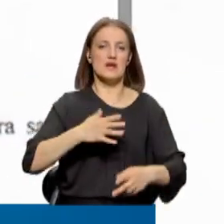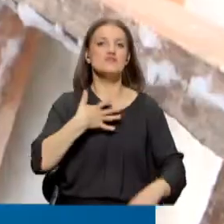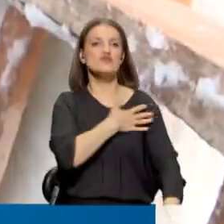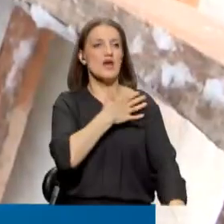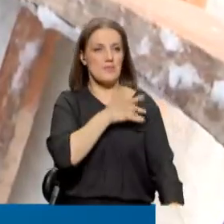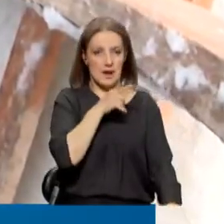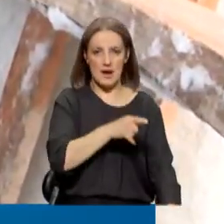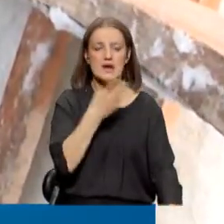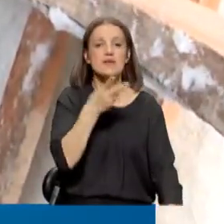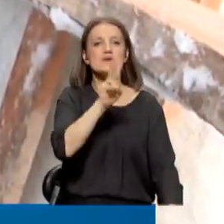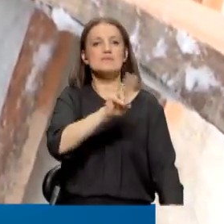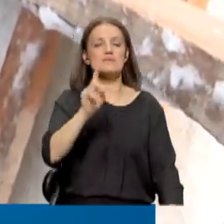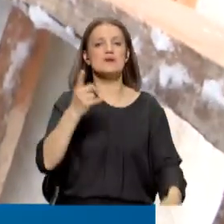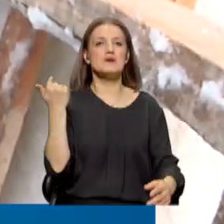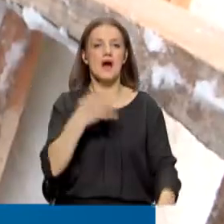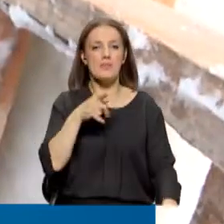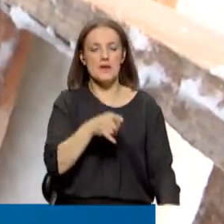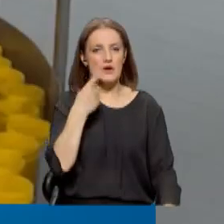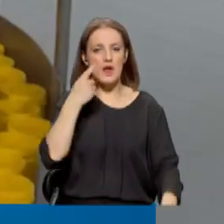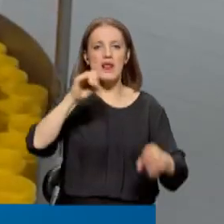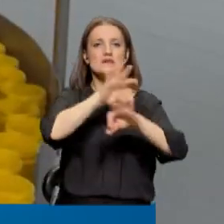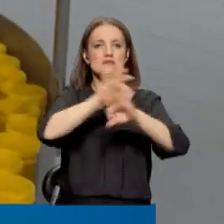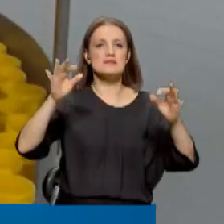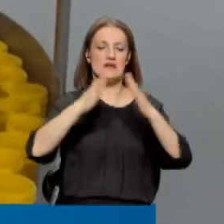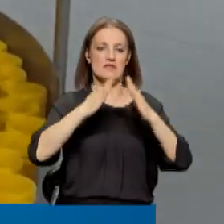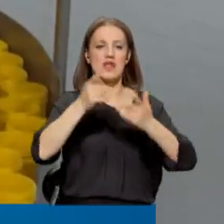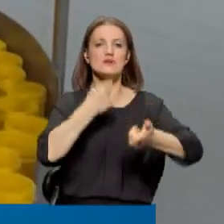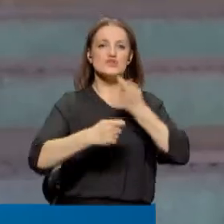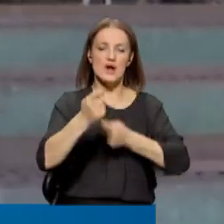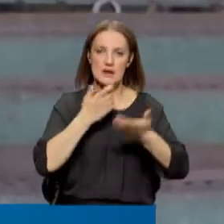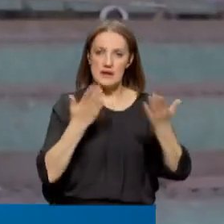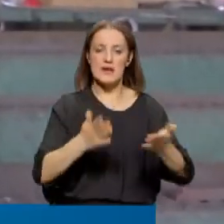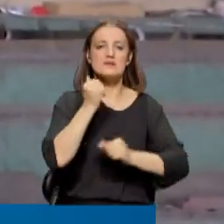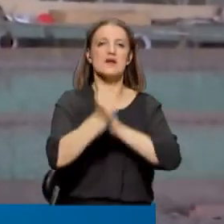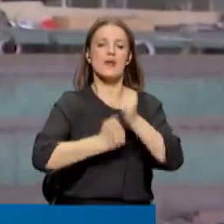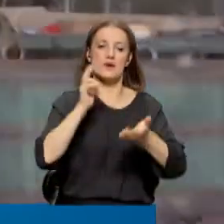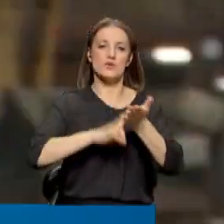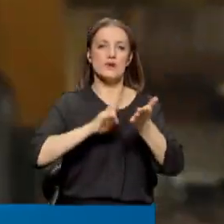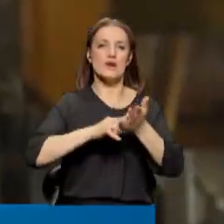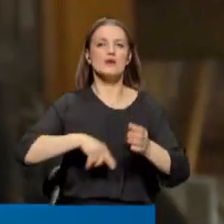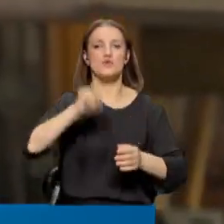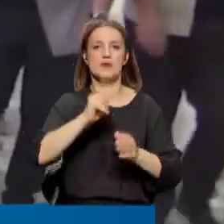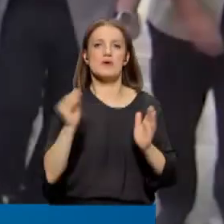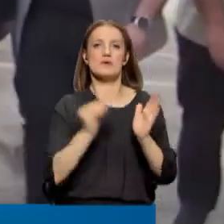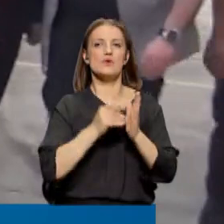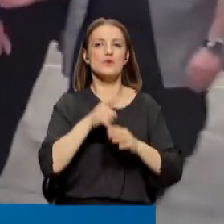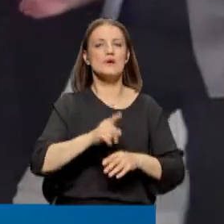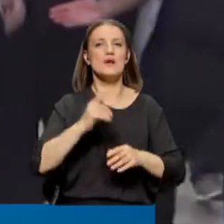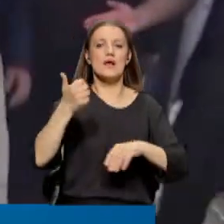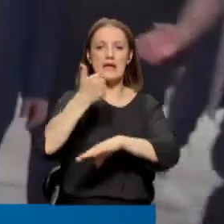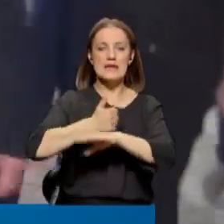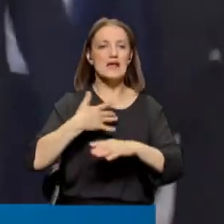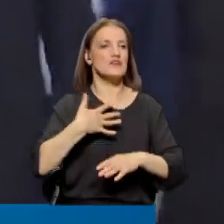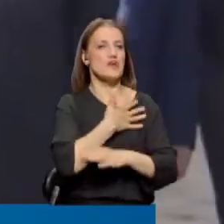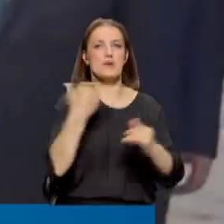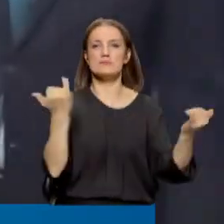CHP 2021 rakamlarıyla elektriksiz evleri, ticarethaneleri, sanayi abonelerini gündeme getirdi. İktidarla